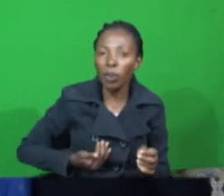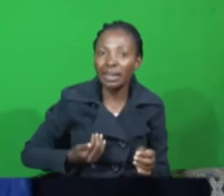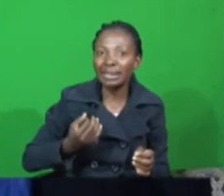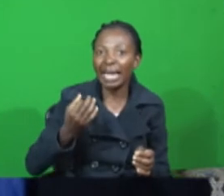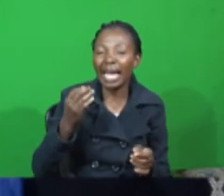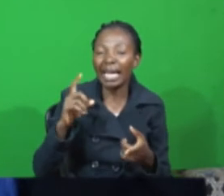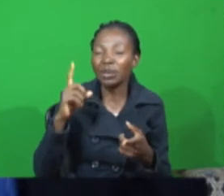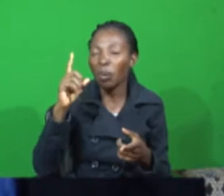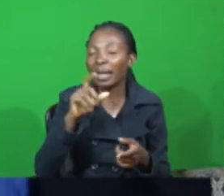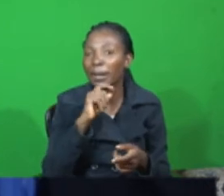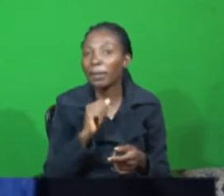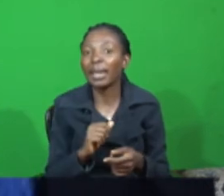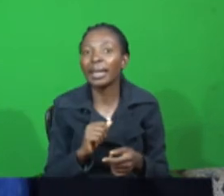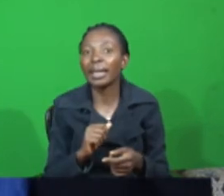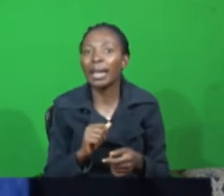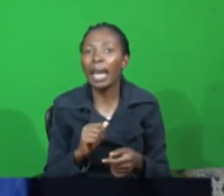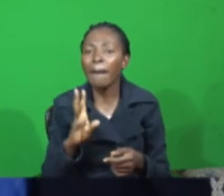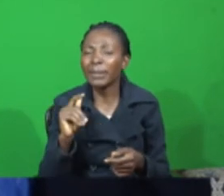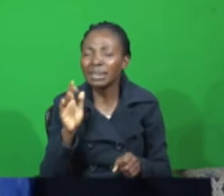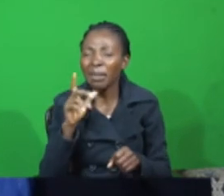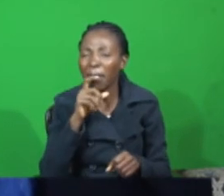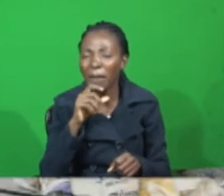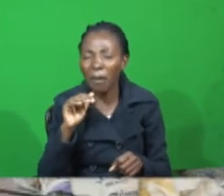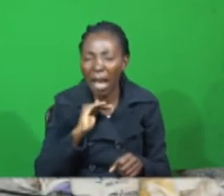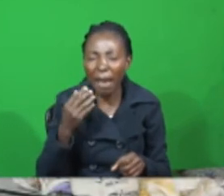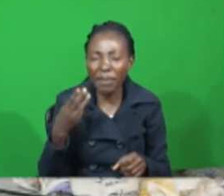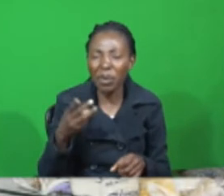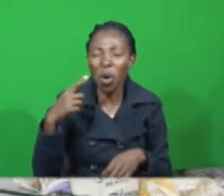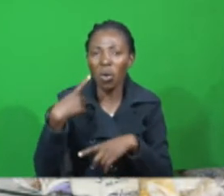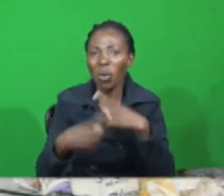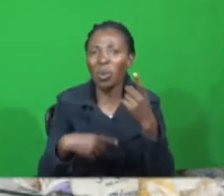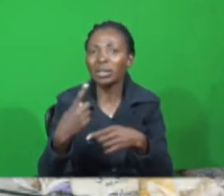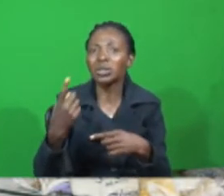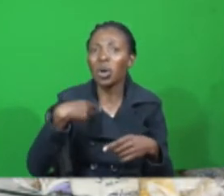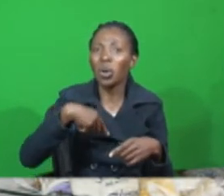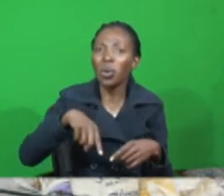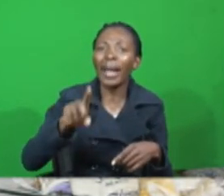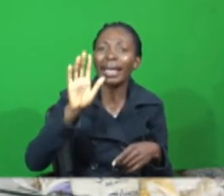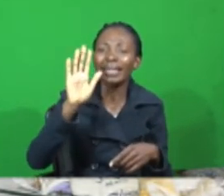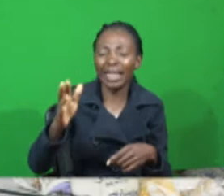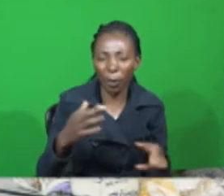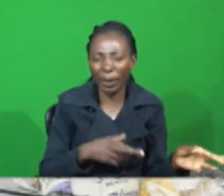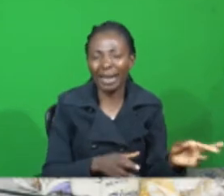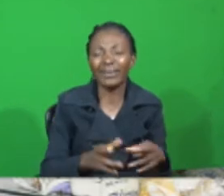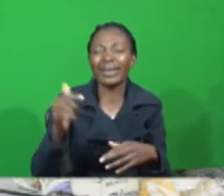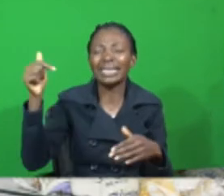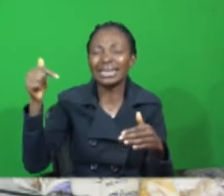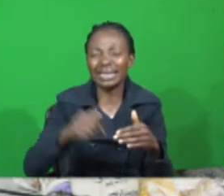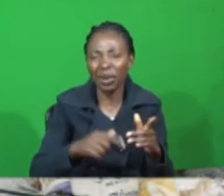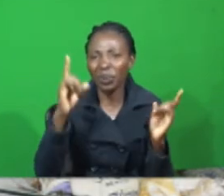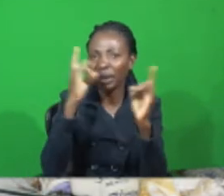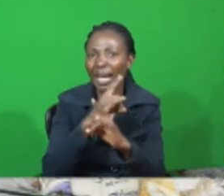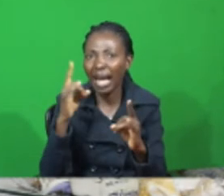zvivindi zvine vanhu havadi kuva vanenge vachingoenda bedzi ikoko chero zvadaro anoenda kumagoshwa kurwizi kuzasi kumwe kuya